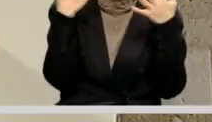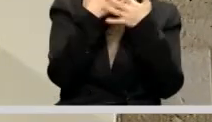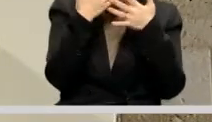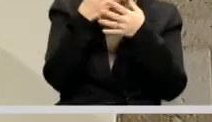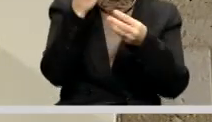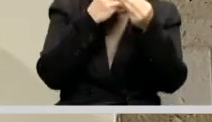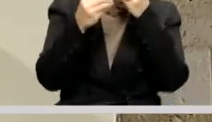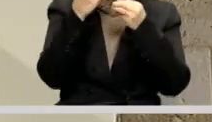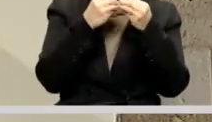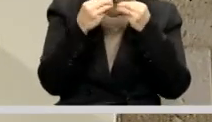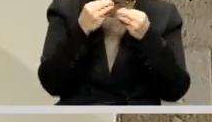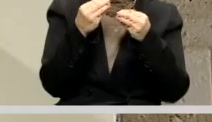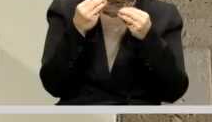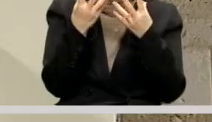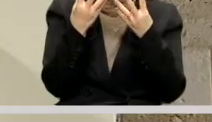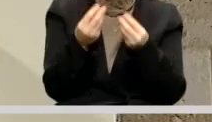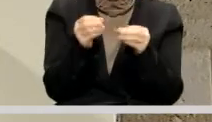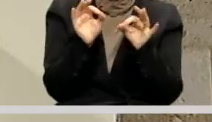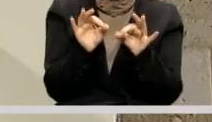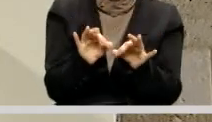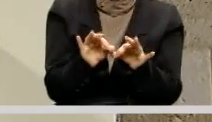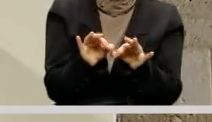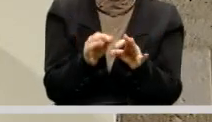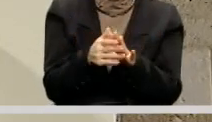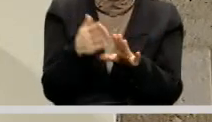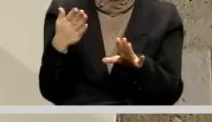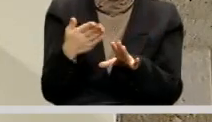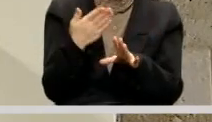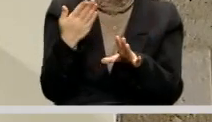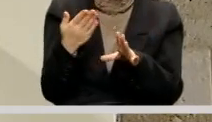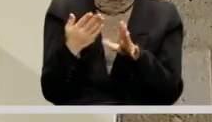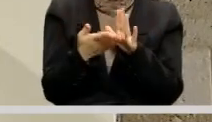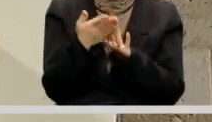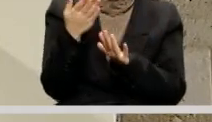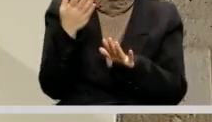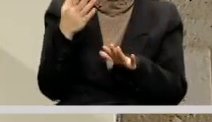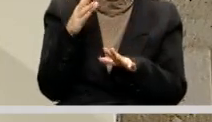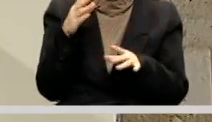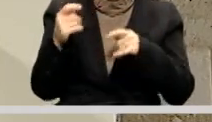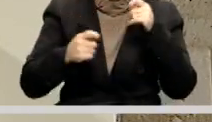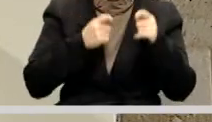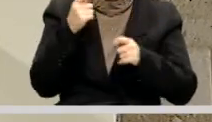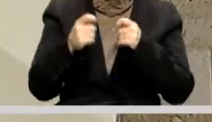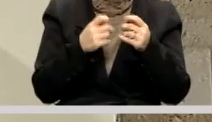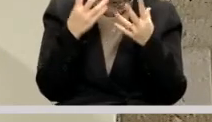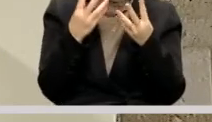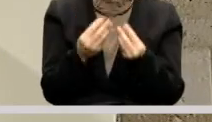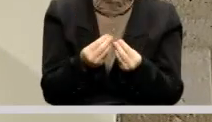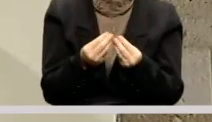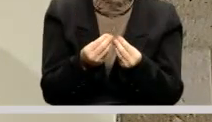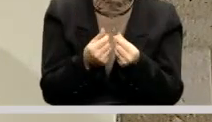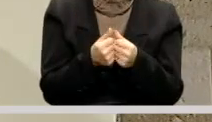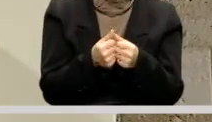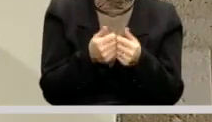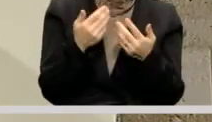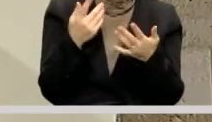alımı sağlamaya fırsatınız olmuyor. Akabinde tabii ki daha fazla enerji ihtiyacını belki gece hipoglisemisi dediğimiz özellikle